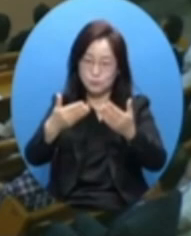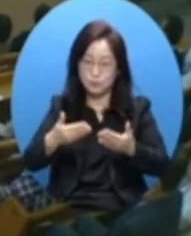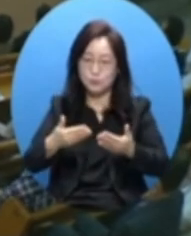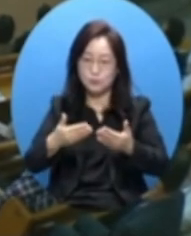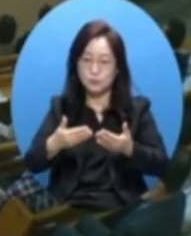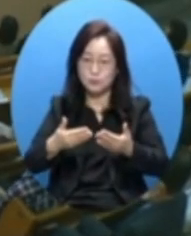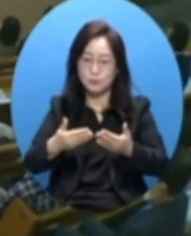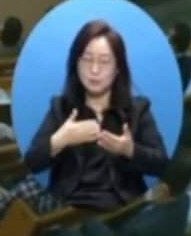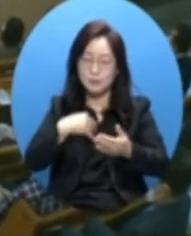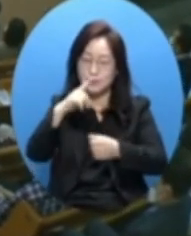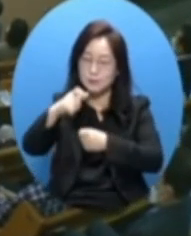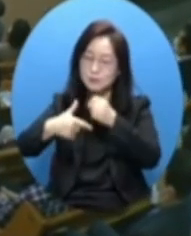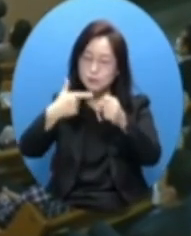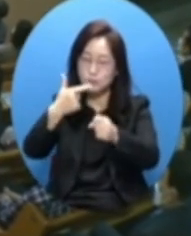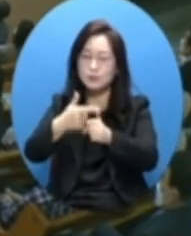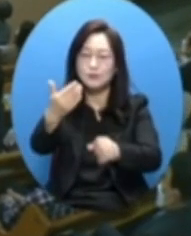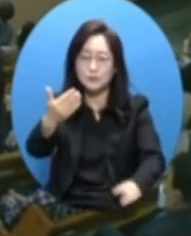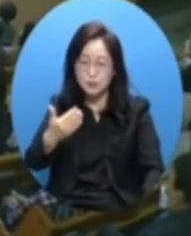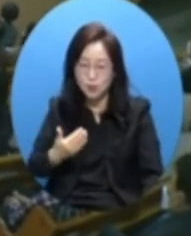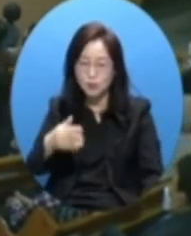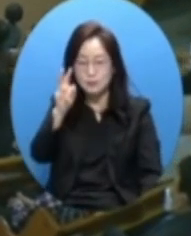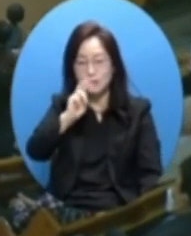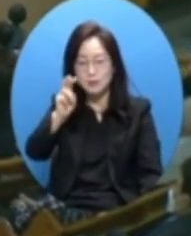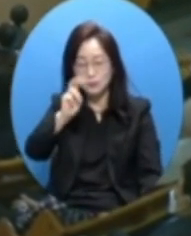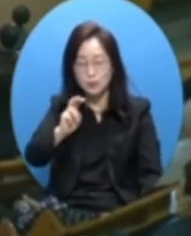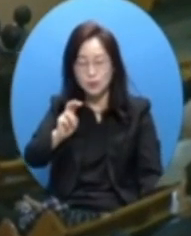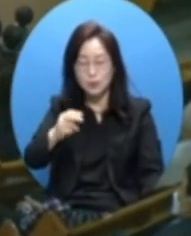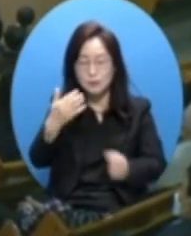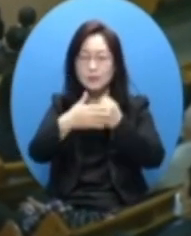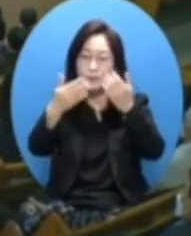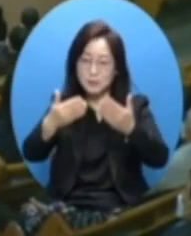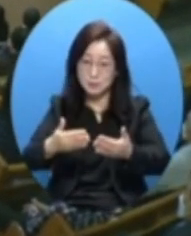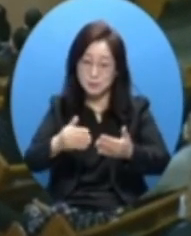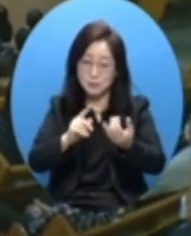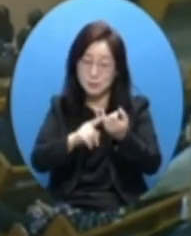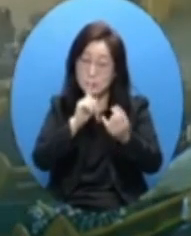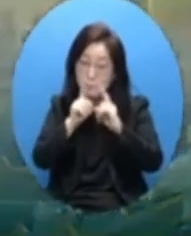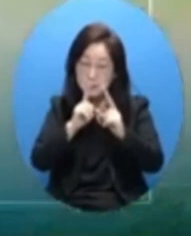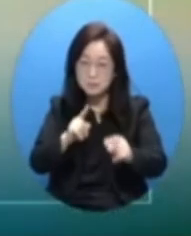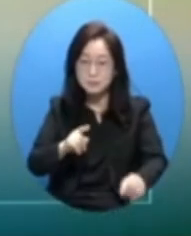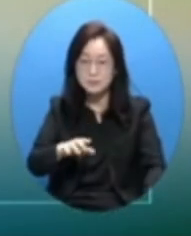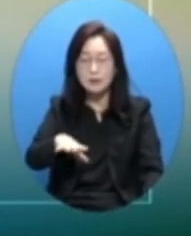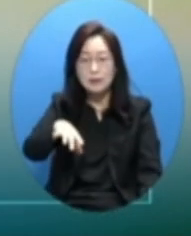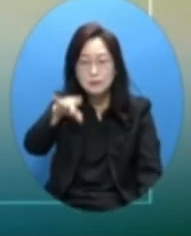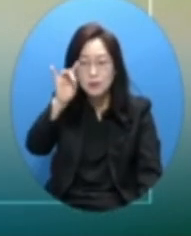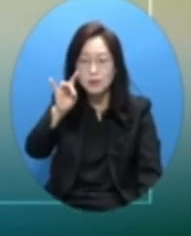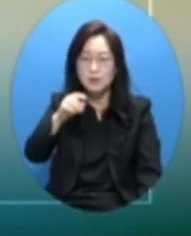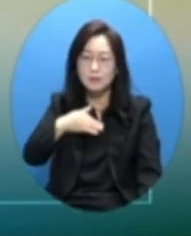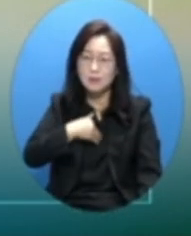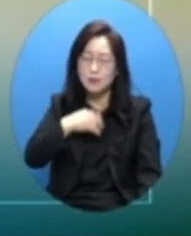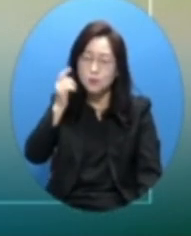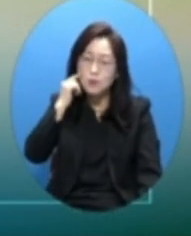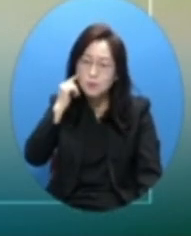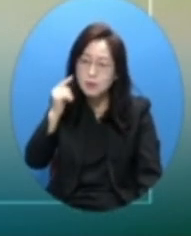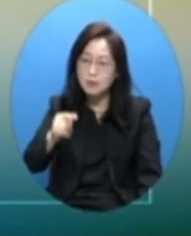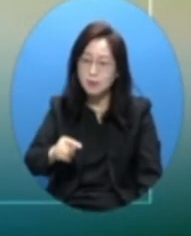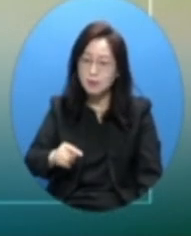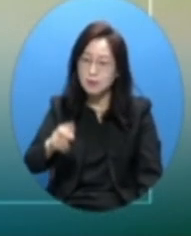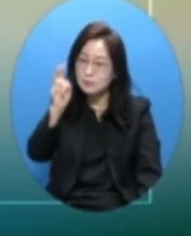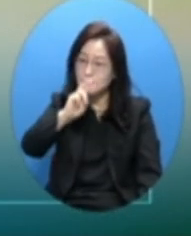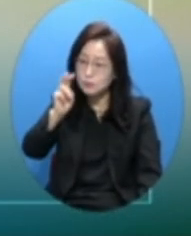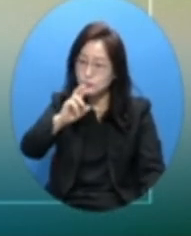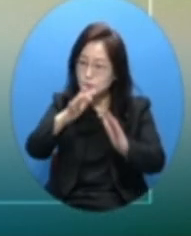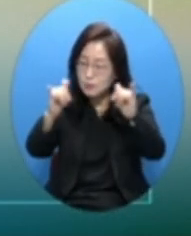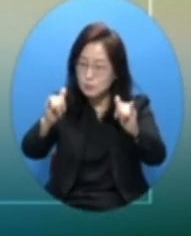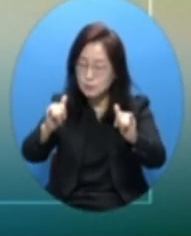10년 전 지은 찬송을 통해서 자기가 은혜를 받으면서 이런 고백을 합니다 나는 처음에 왜이 찬송이 사람들의 마음을 그렇게도 움직이고 감동을